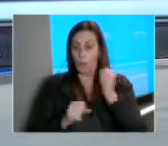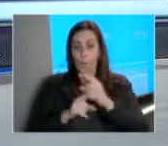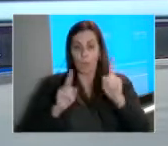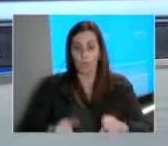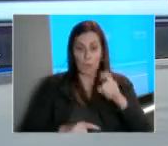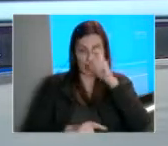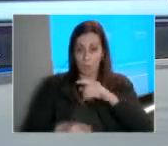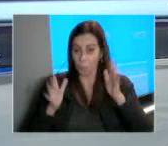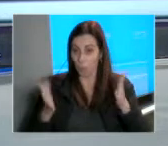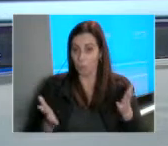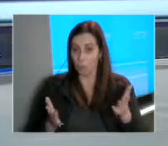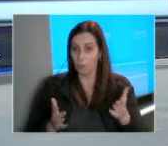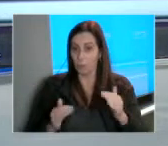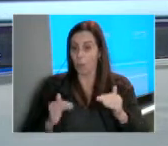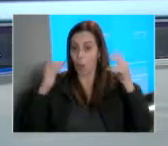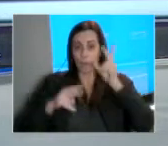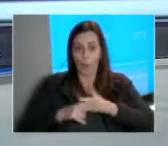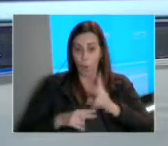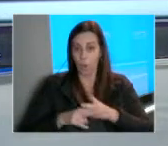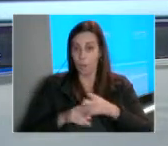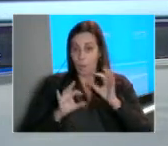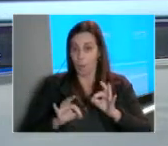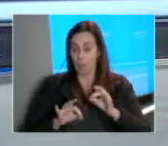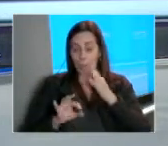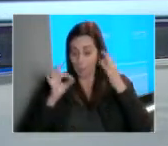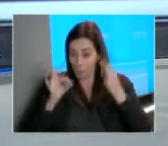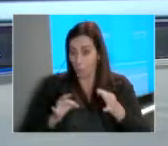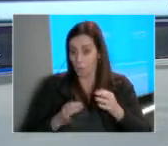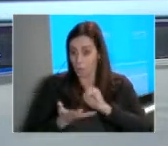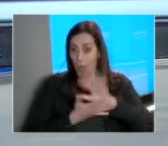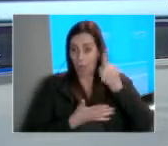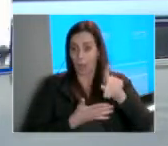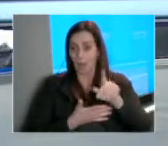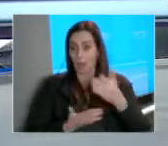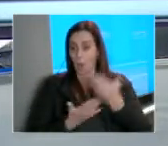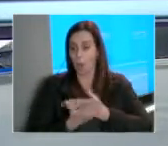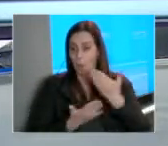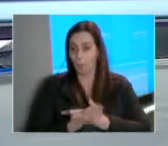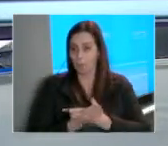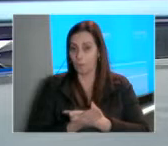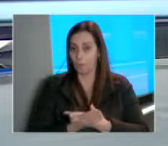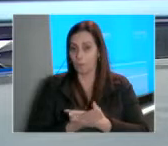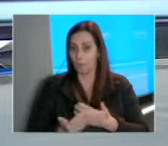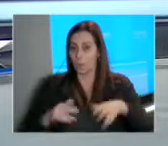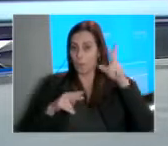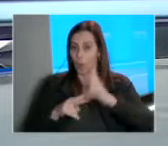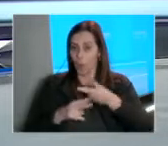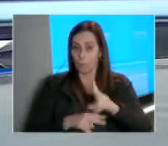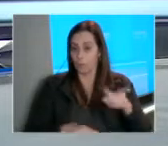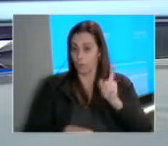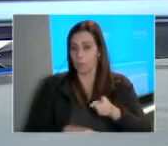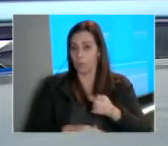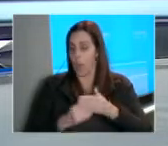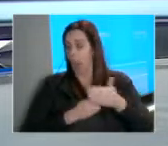בגז, מזהמות מאוד, מעלות תחלואה ותמותה, אני ממש מצטטת, שלחתי לך את החומר. כן, כן, כן. מעלות תחלואה ותמותה,